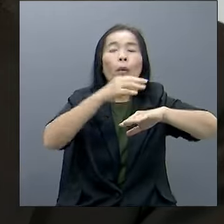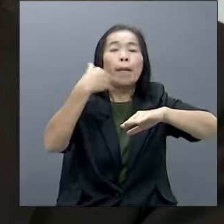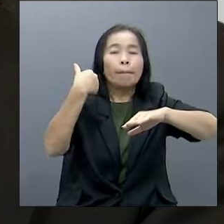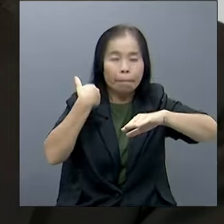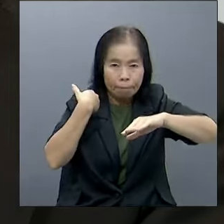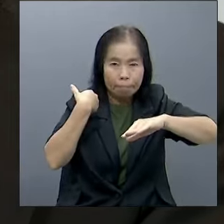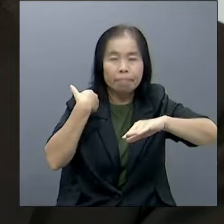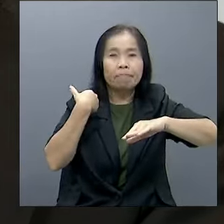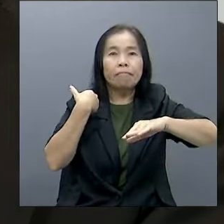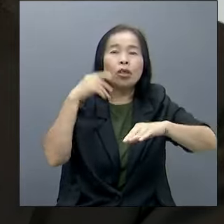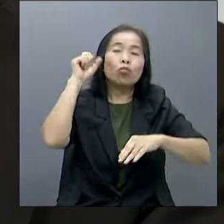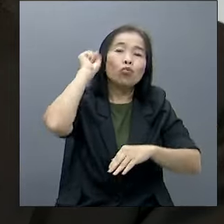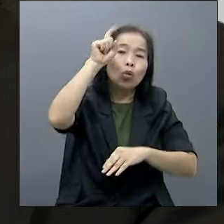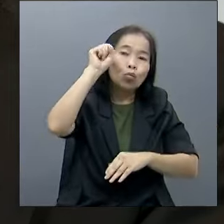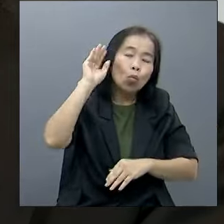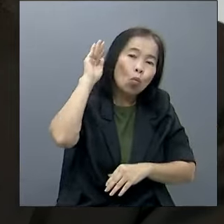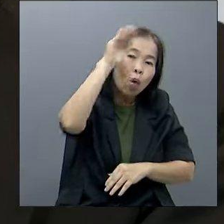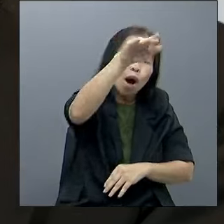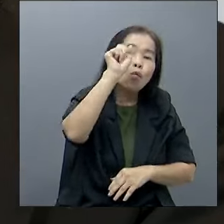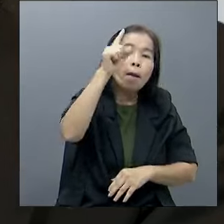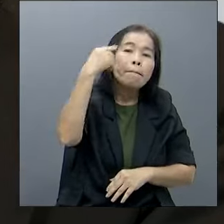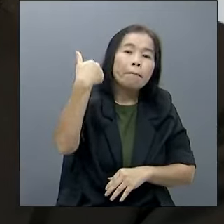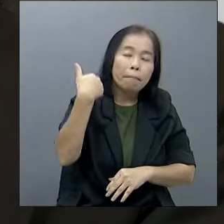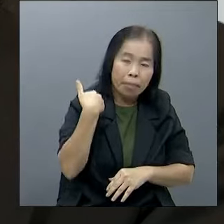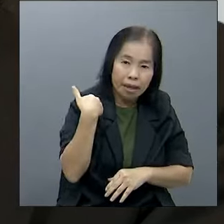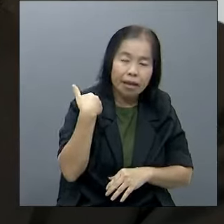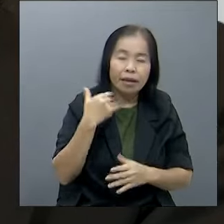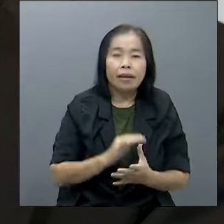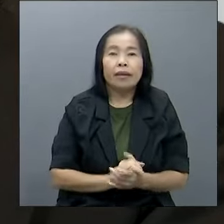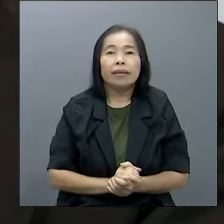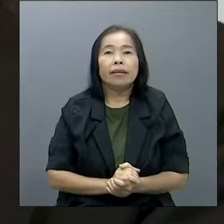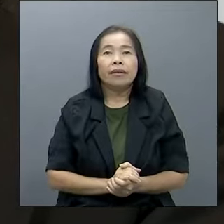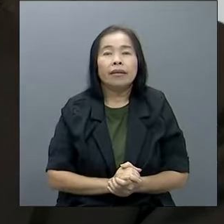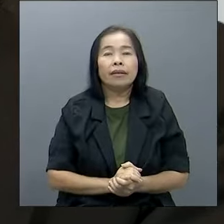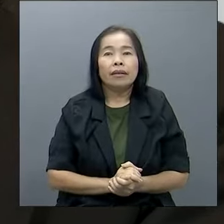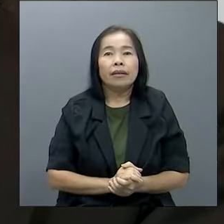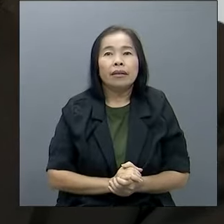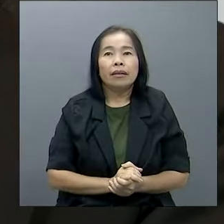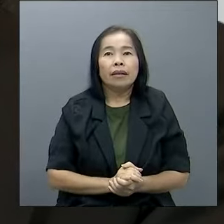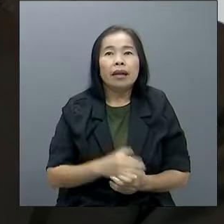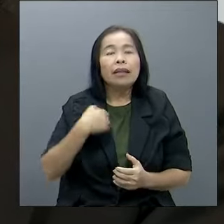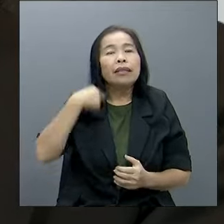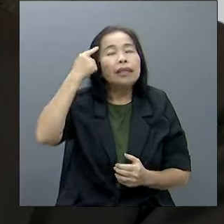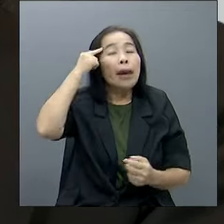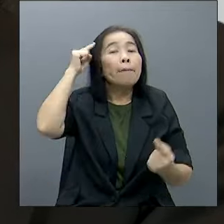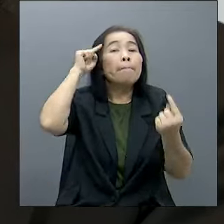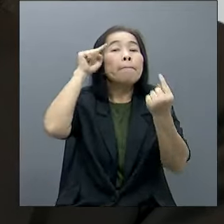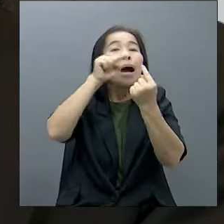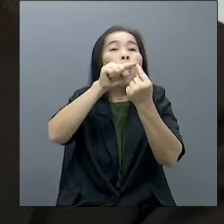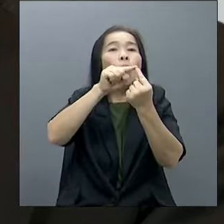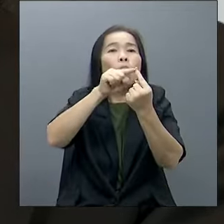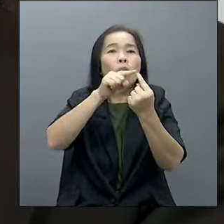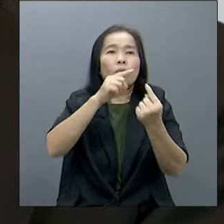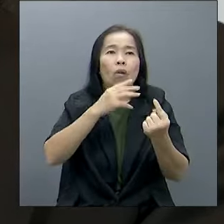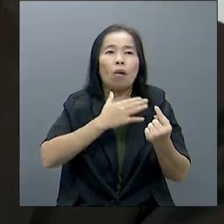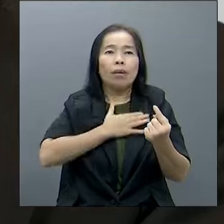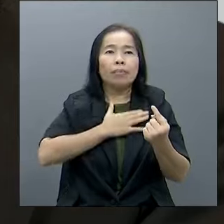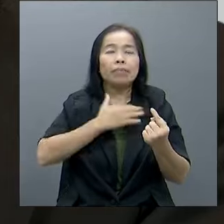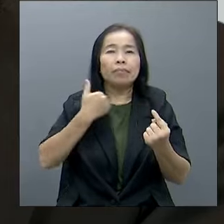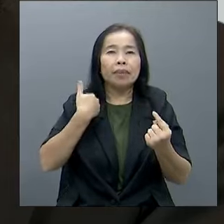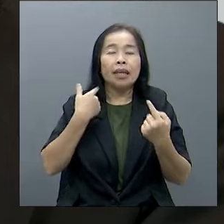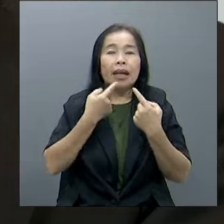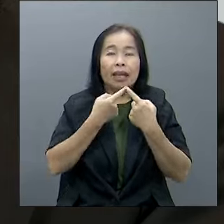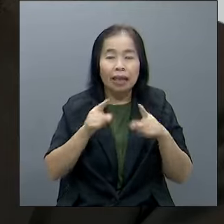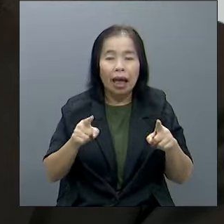ทางด่นส้นหองonzาวังจังหวัดจะ